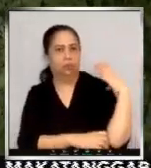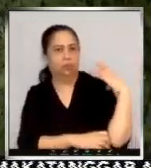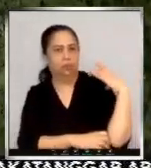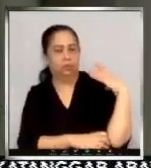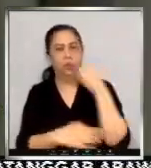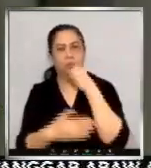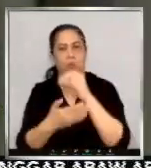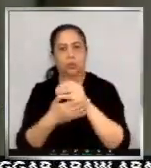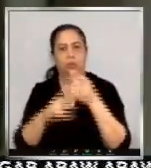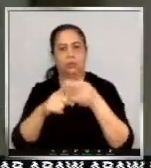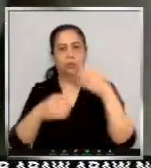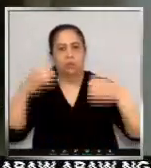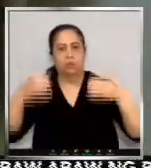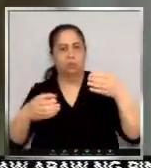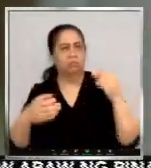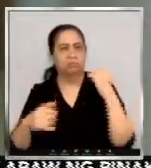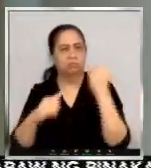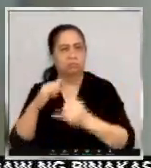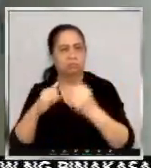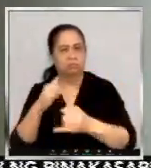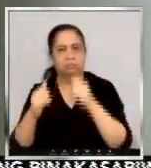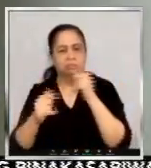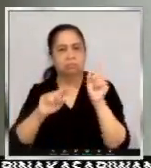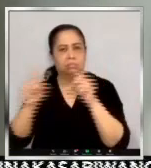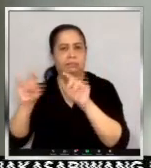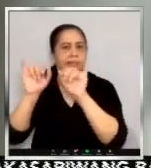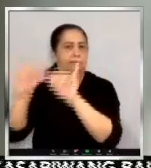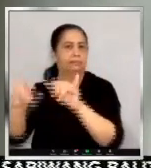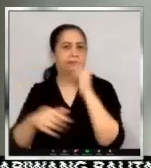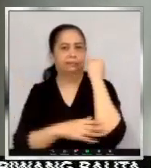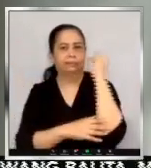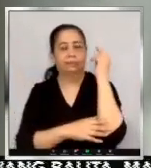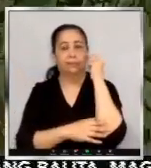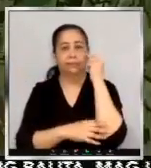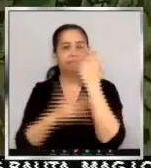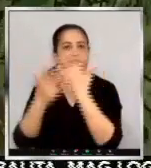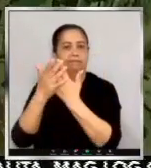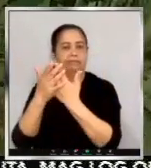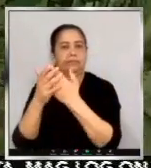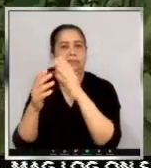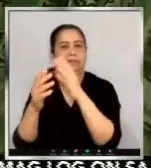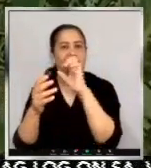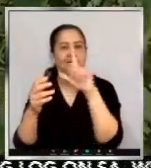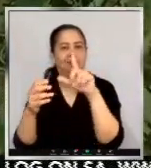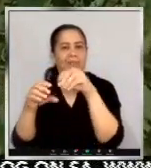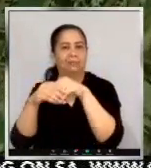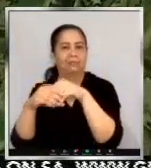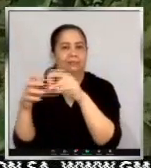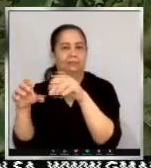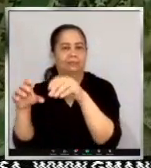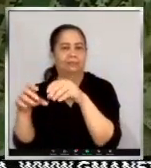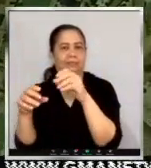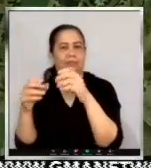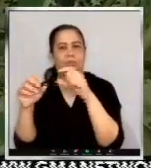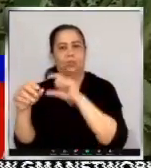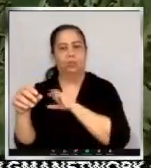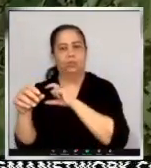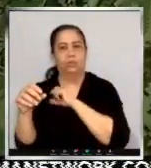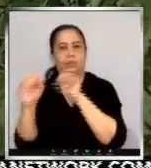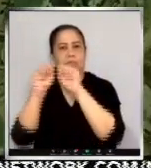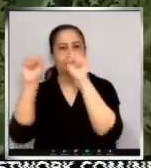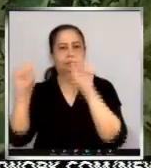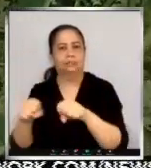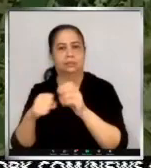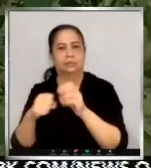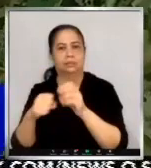dumating. Nananatili si Nuesca sa lockup cell ng police station. Yung mga ordinary person deprived of liberty sa custody